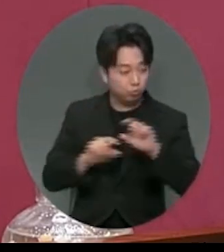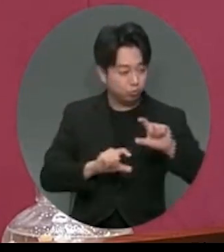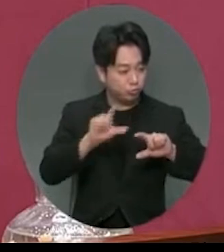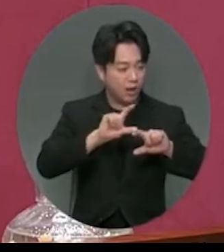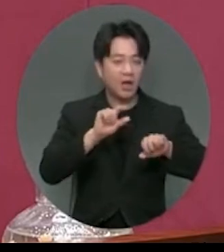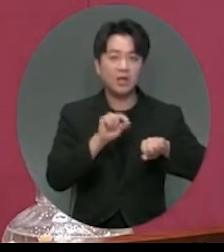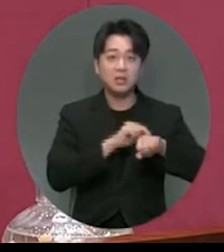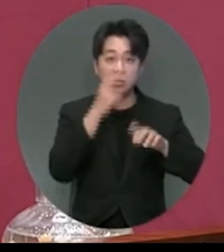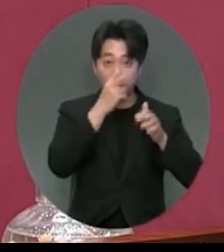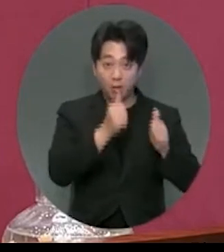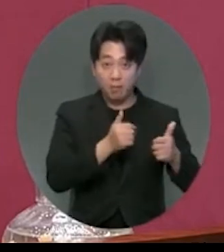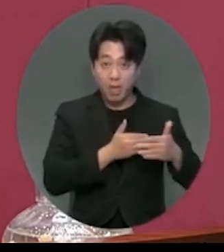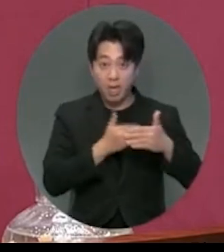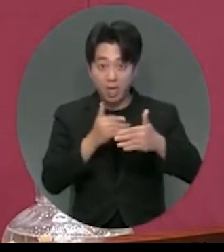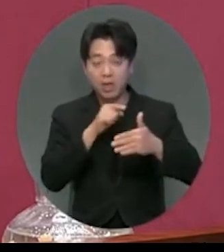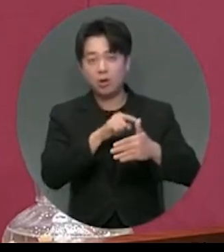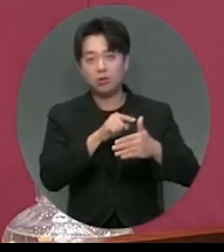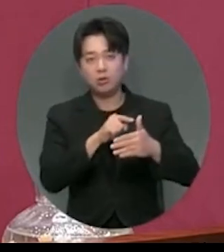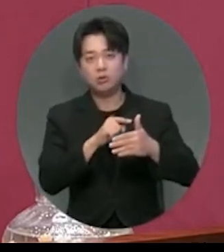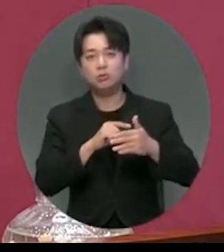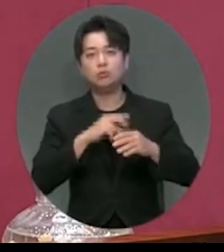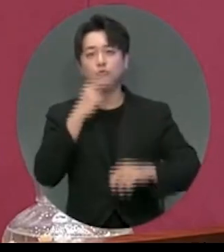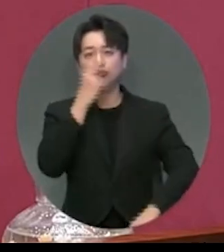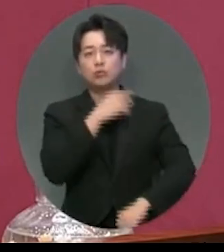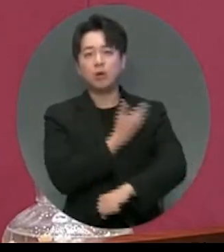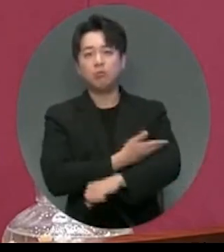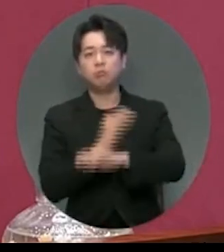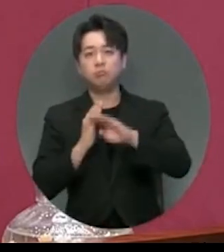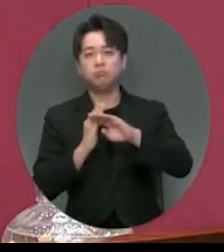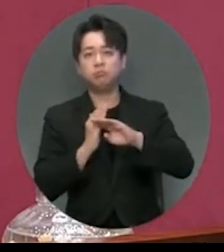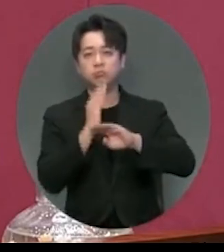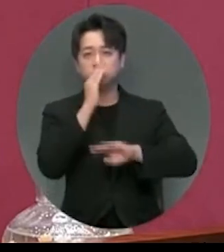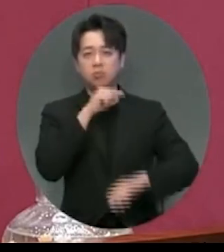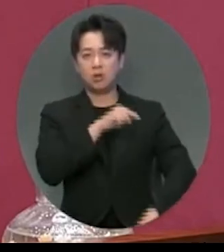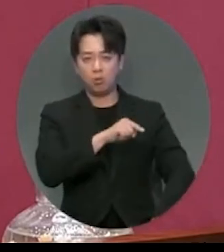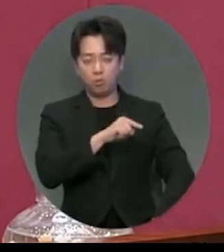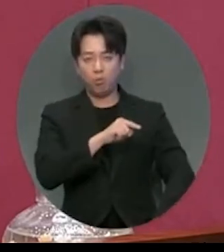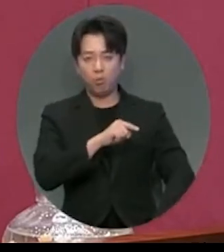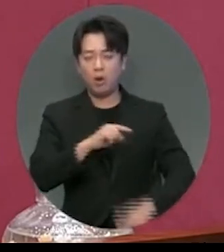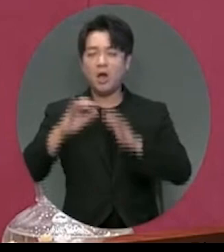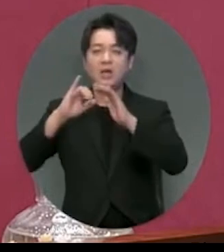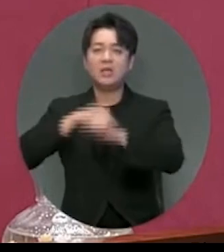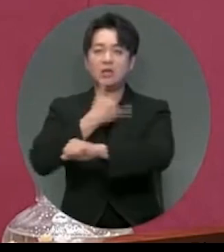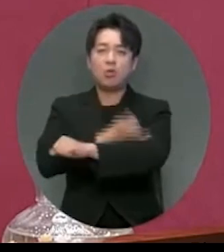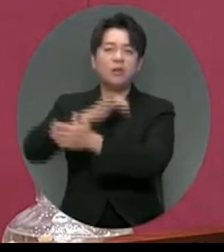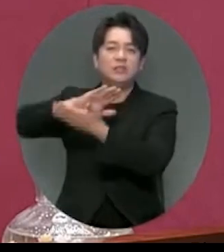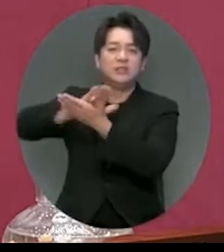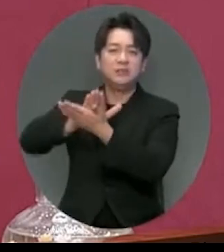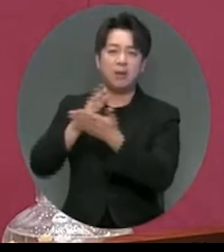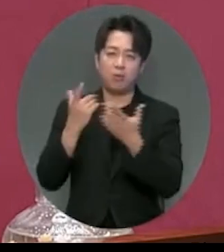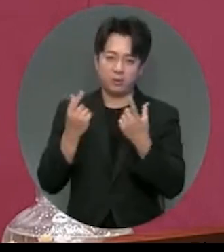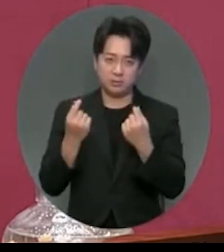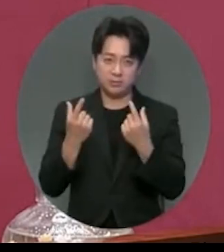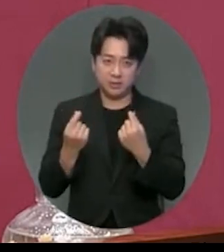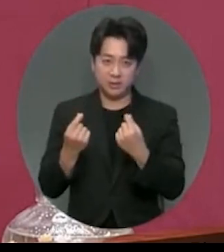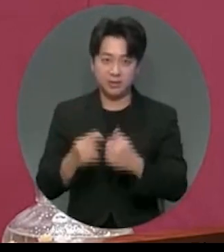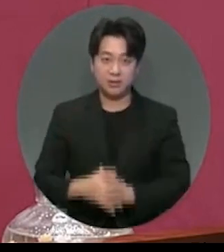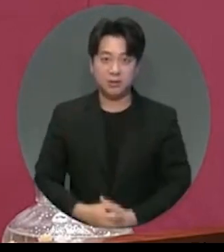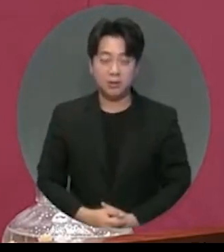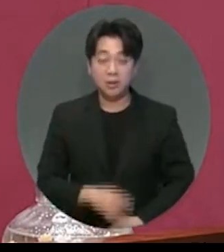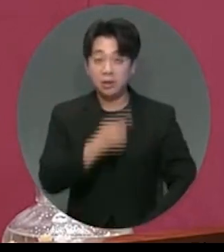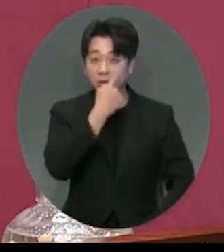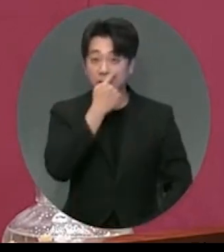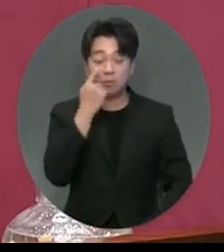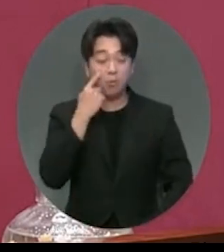것은 이중수사, 과잉수사입니다. 국력의 낭비이고 인권의 침해입니다. 그리고 다른 사건은 구체적인 증거도